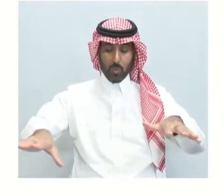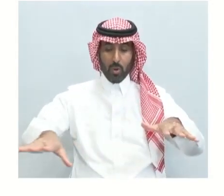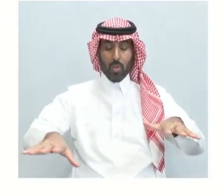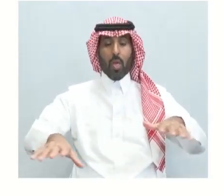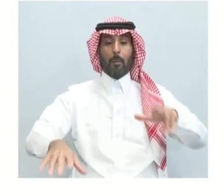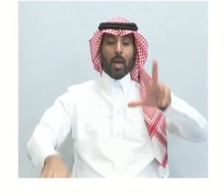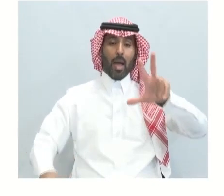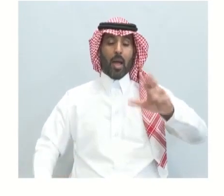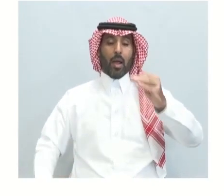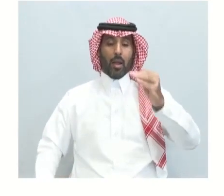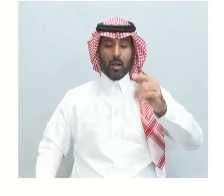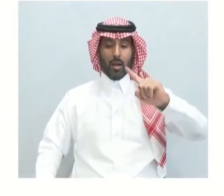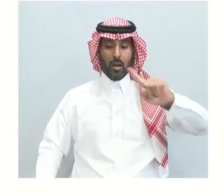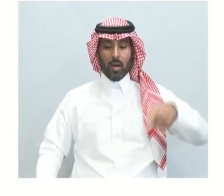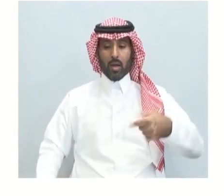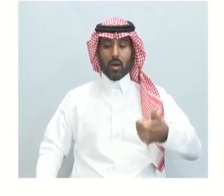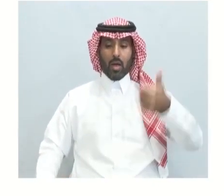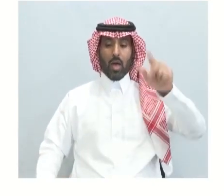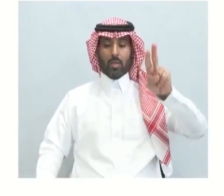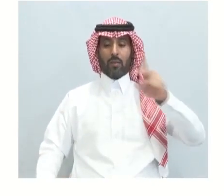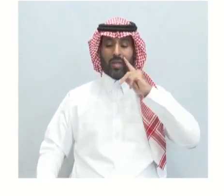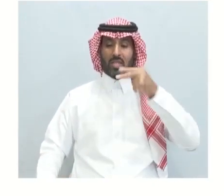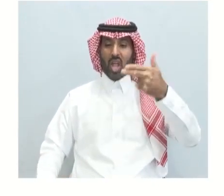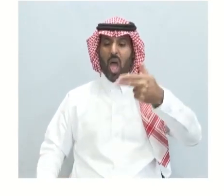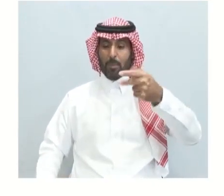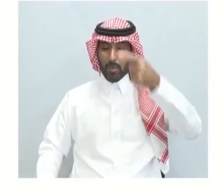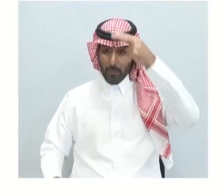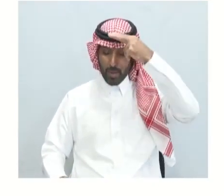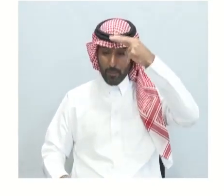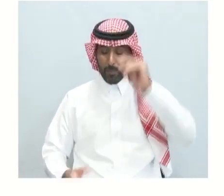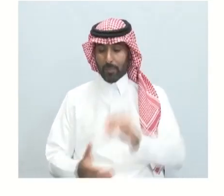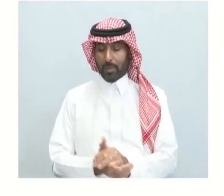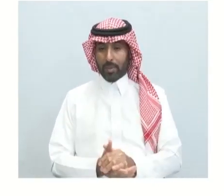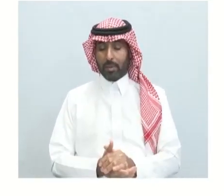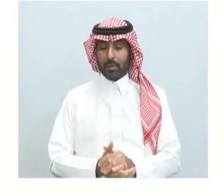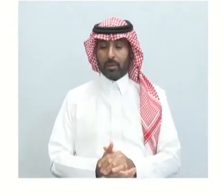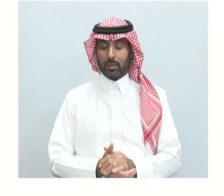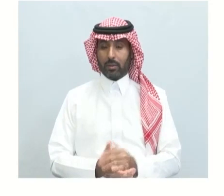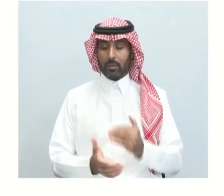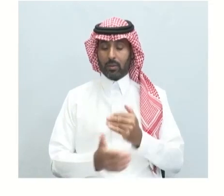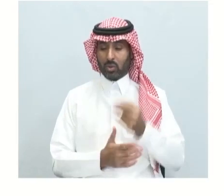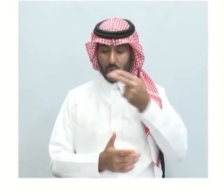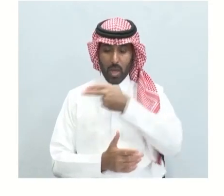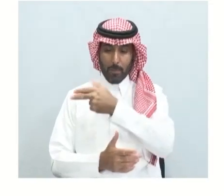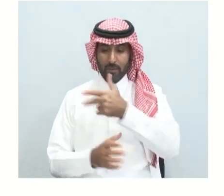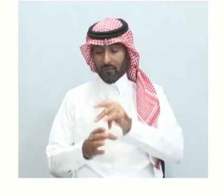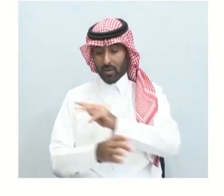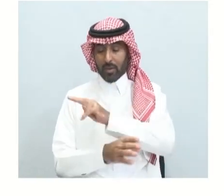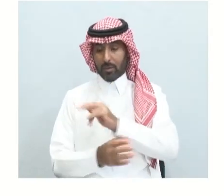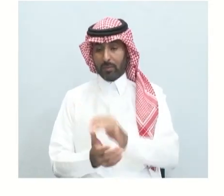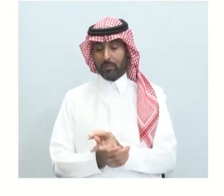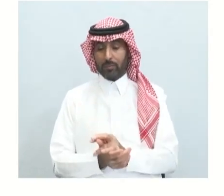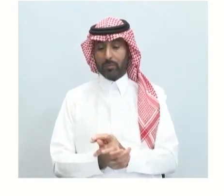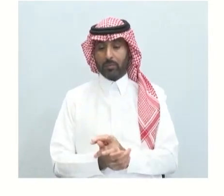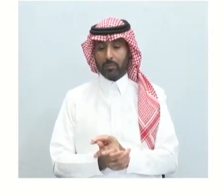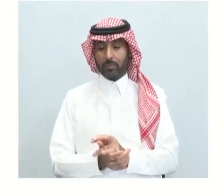الحرات في الجزء الغربي من المملكه بمعنى نلاحظ هنا ما يعرف بالدرع